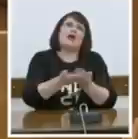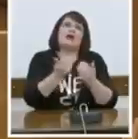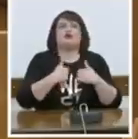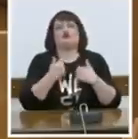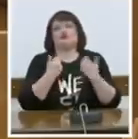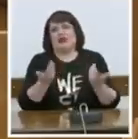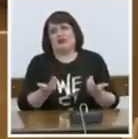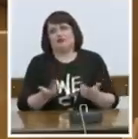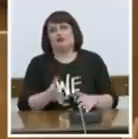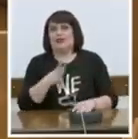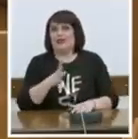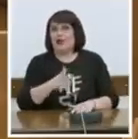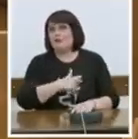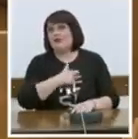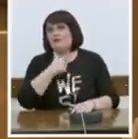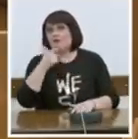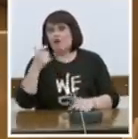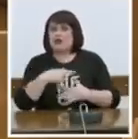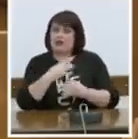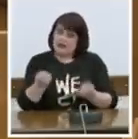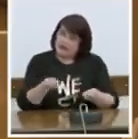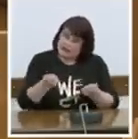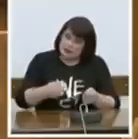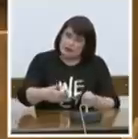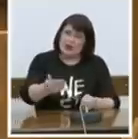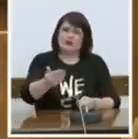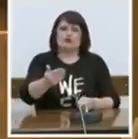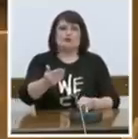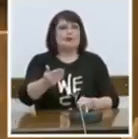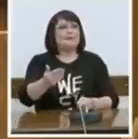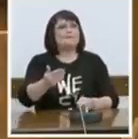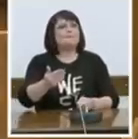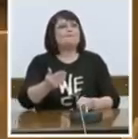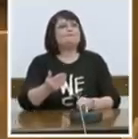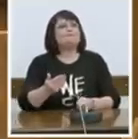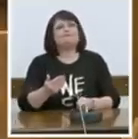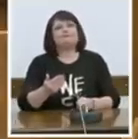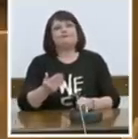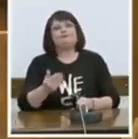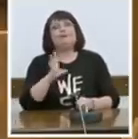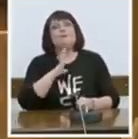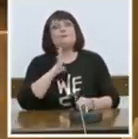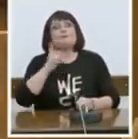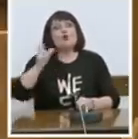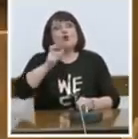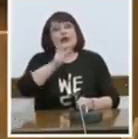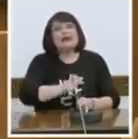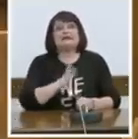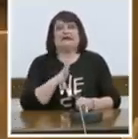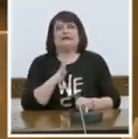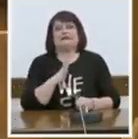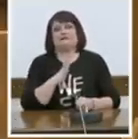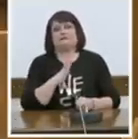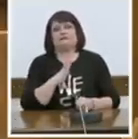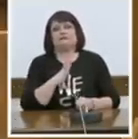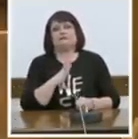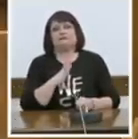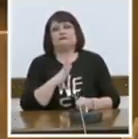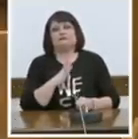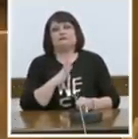να είμαστε και θα είμαστε η φωνή των δανειοληπτών, των ανθρώπων που